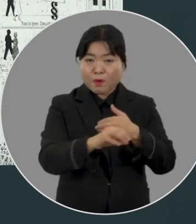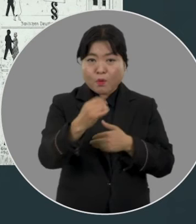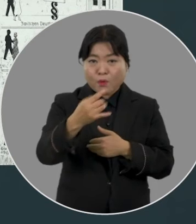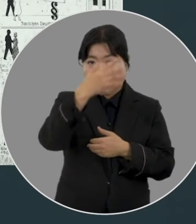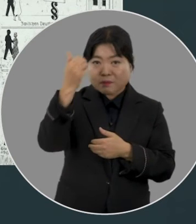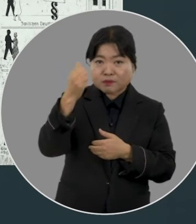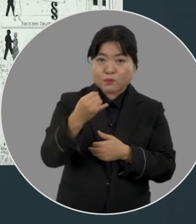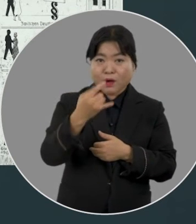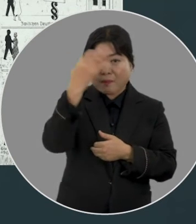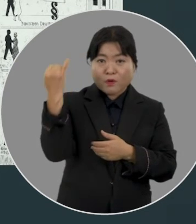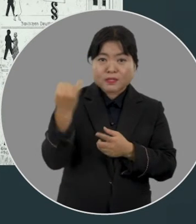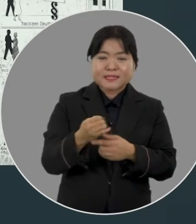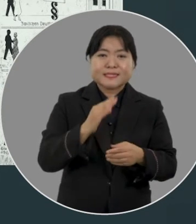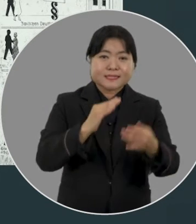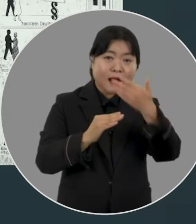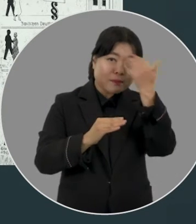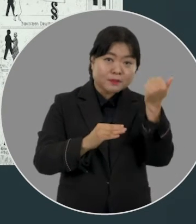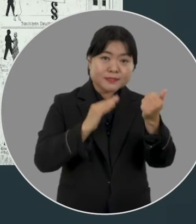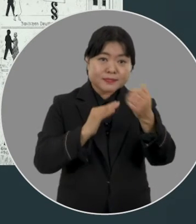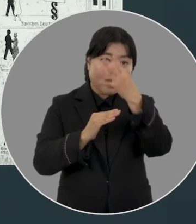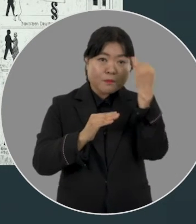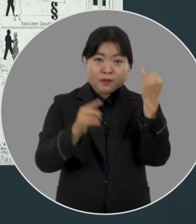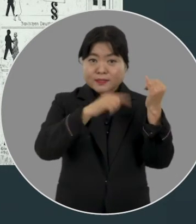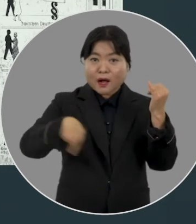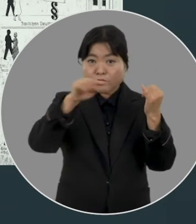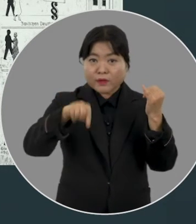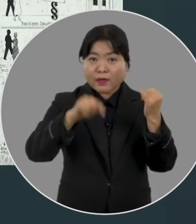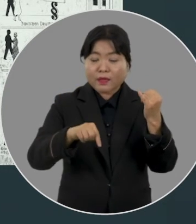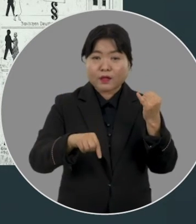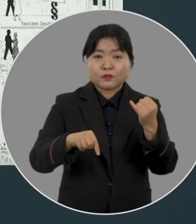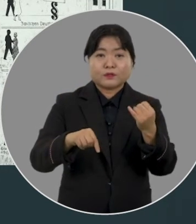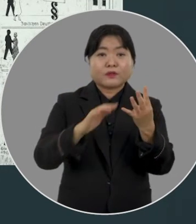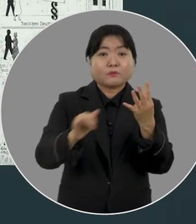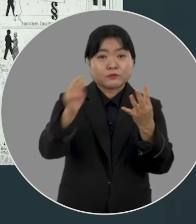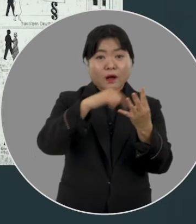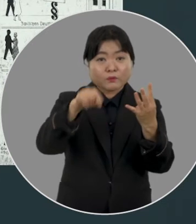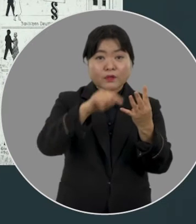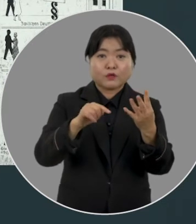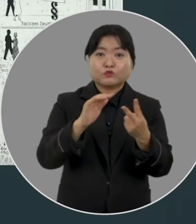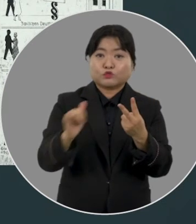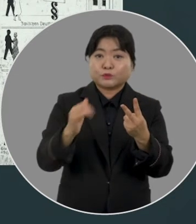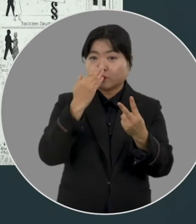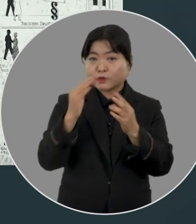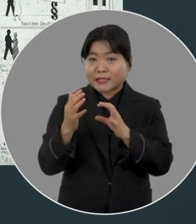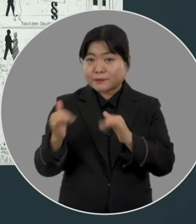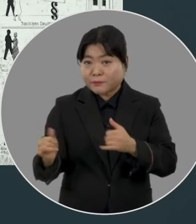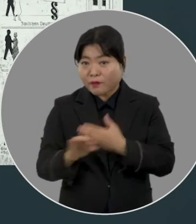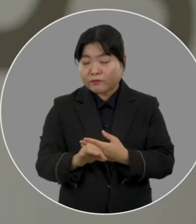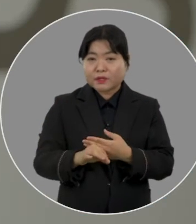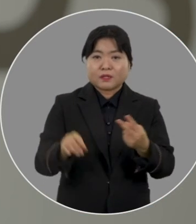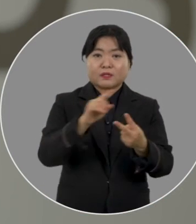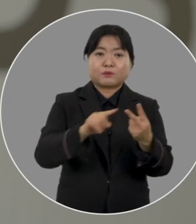외할아버지, 외할머니, 친할아버지, 친할머니 가운데 이 네 분 가운데 두 분이